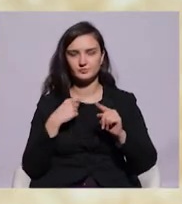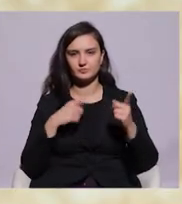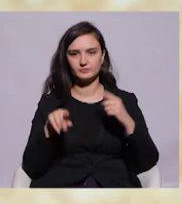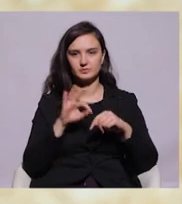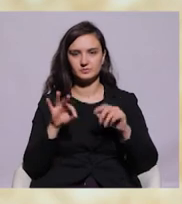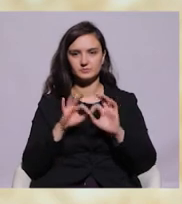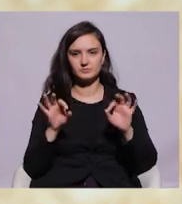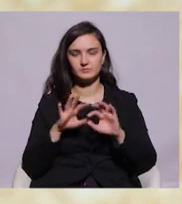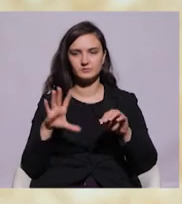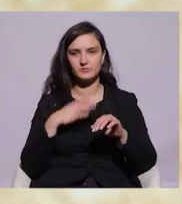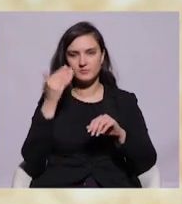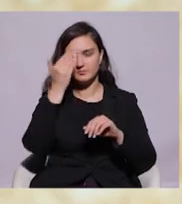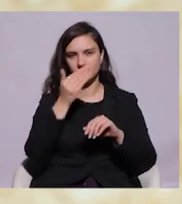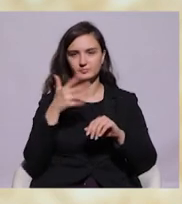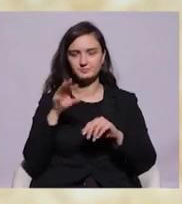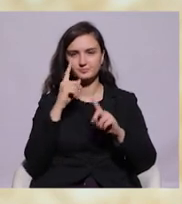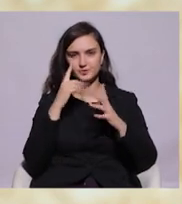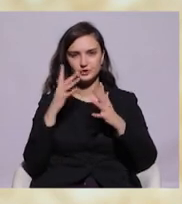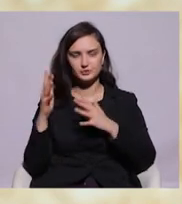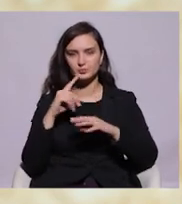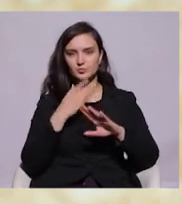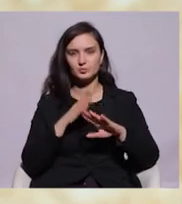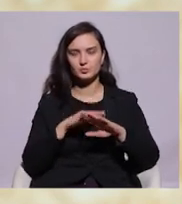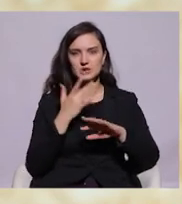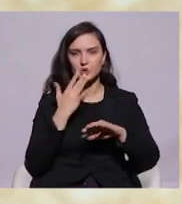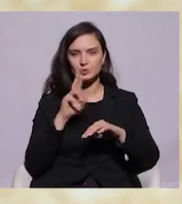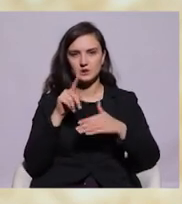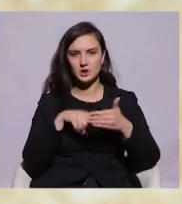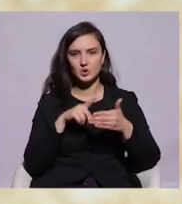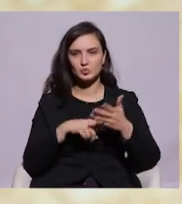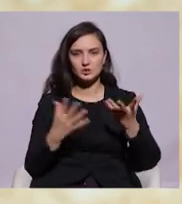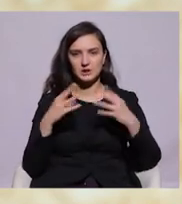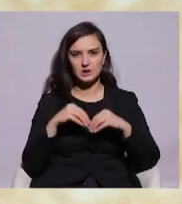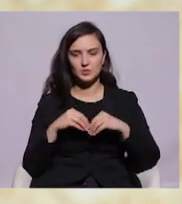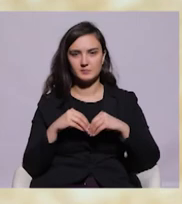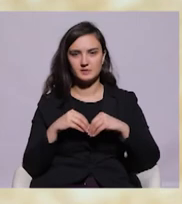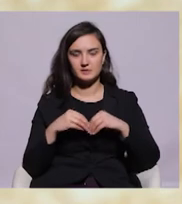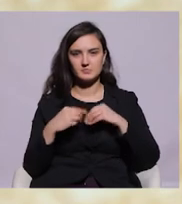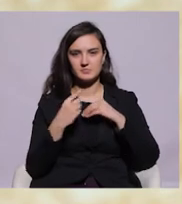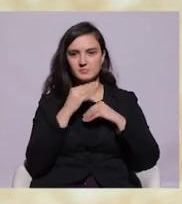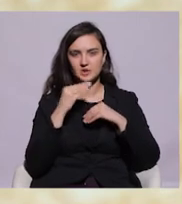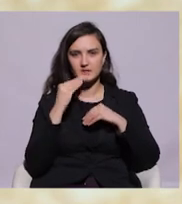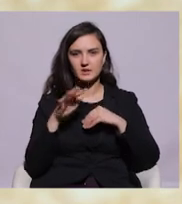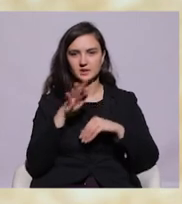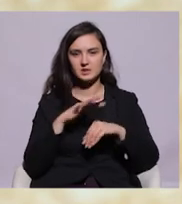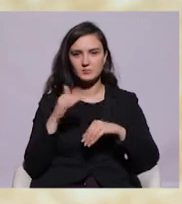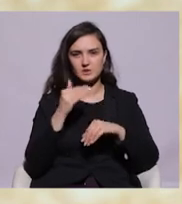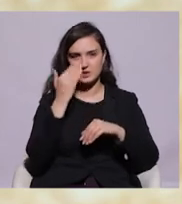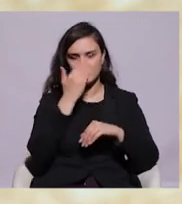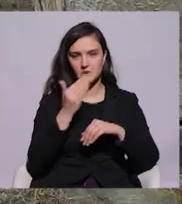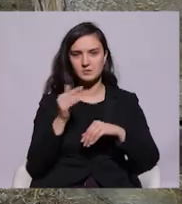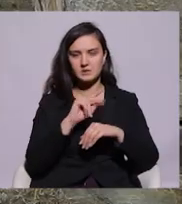მსვლელობისას ჩვენ შევეხეთ მოსახლეობის სიჭრელეს, რთულ ეთნიკურ და რელიგიურ შედგენილობას სამცხე-ჯავახეთის